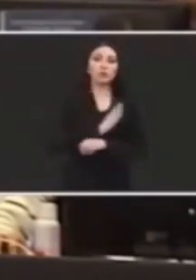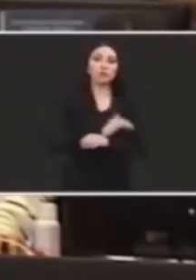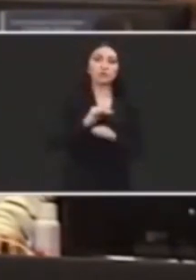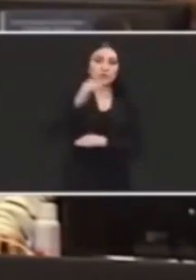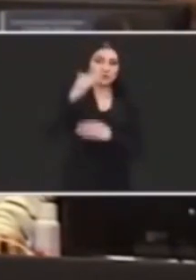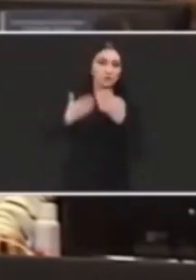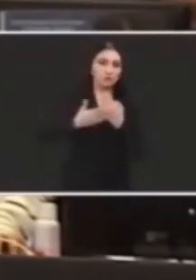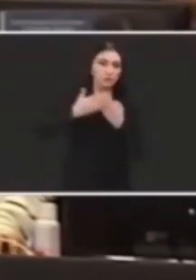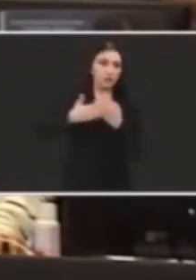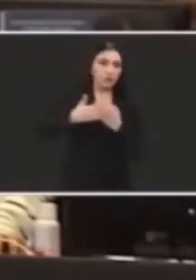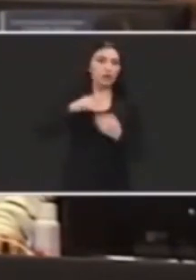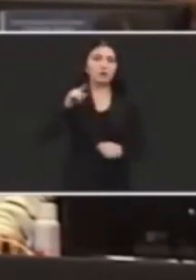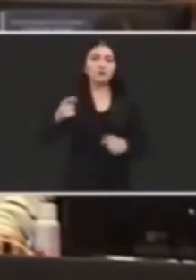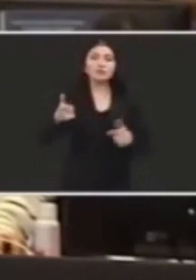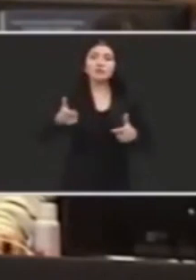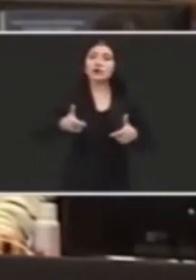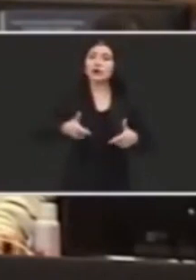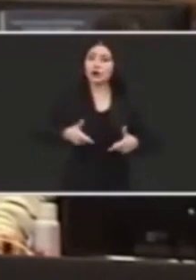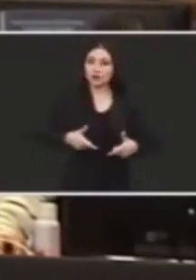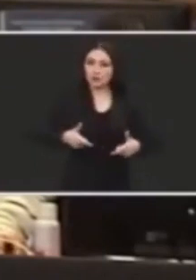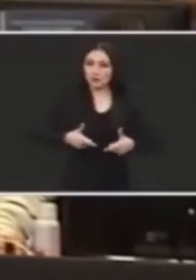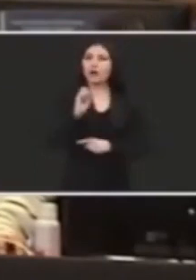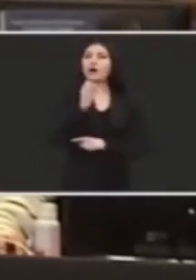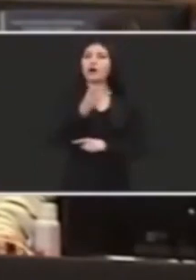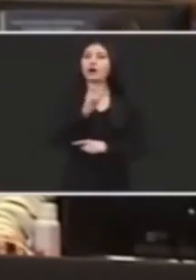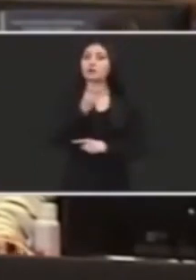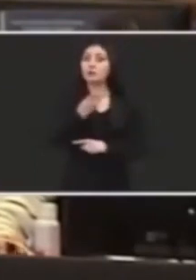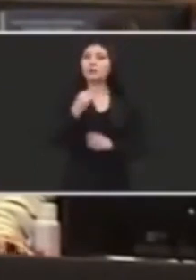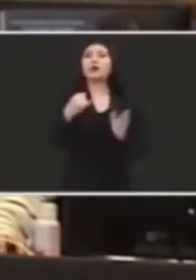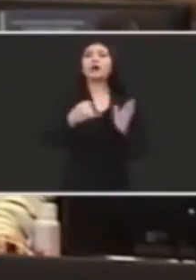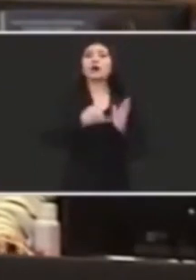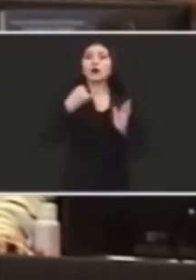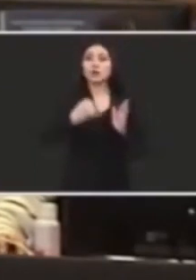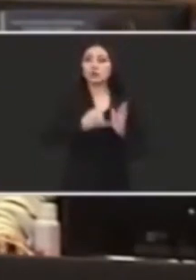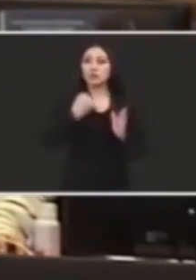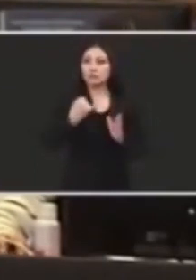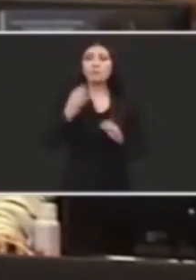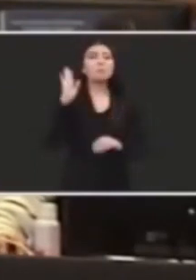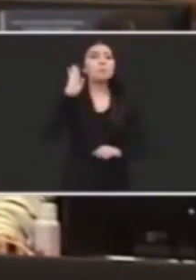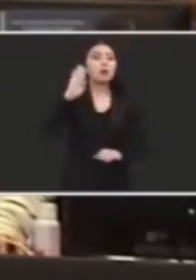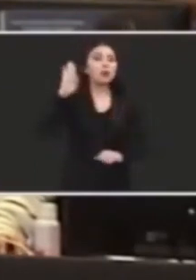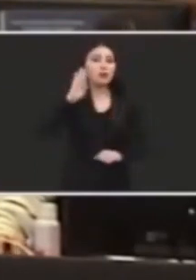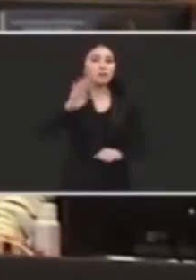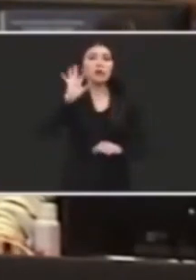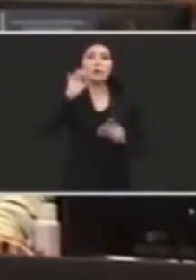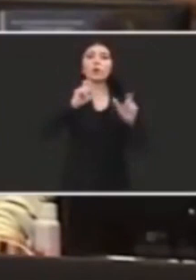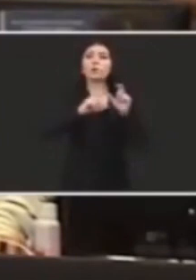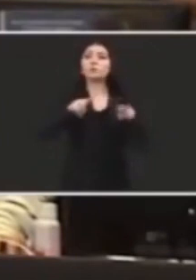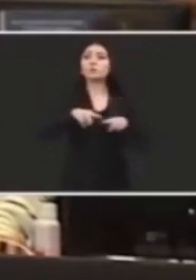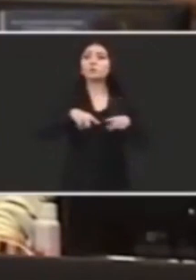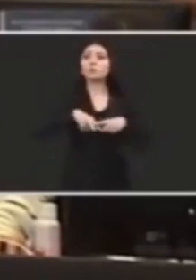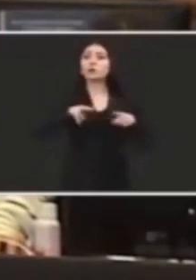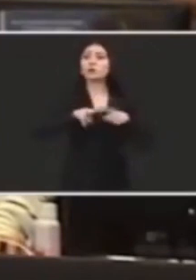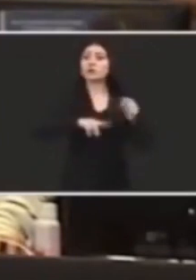örneğini 2017'den bu yana hiç yaşamadık. Dolayısıyla karşı karşıya kaldığımız yani daha doğrusu ben hep